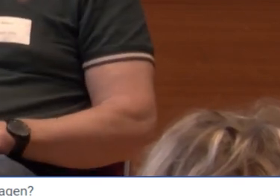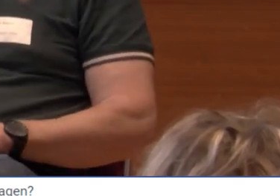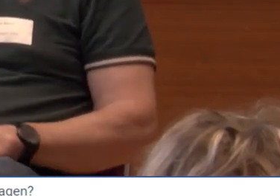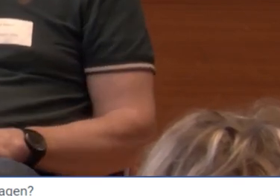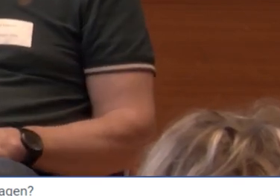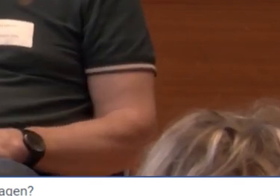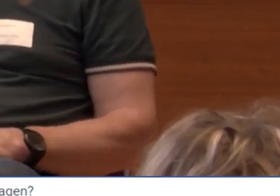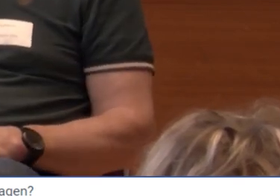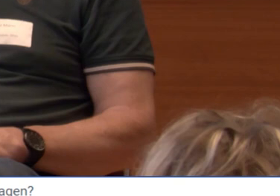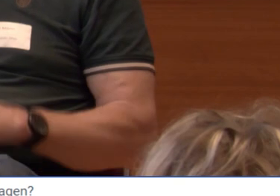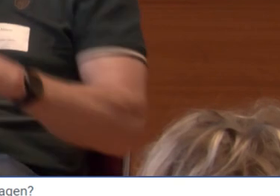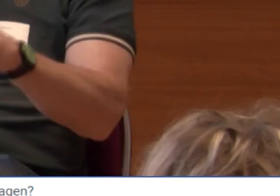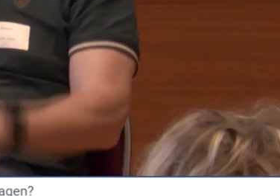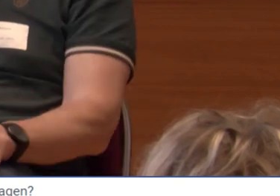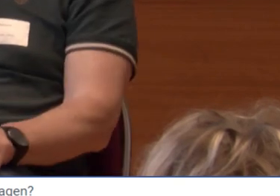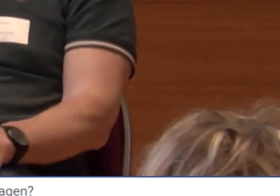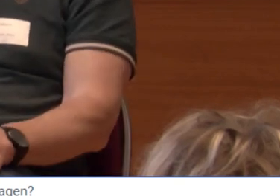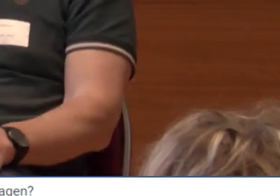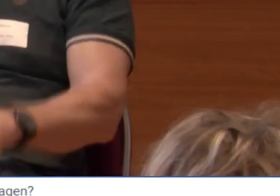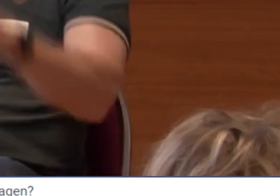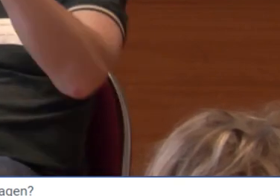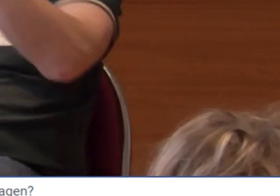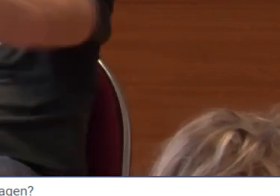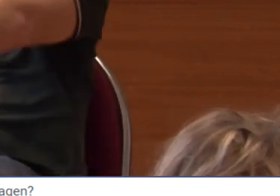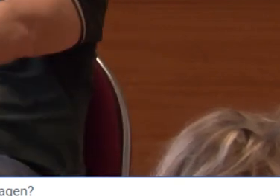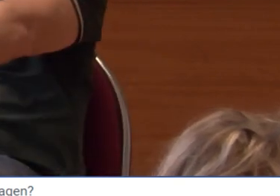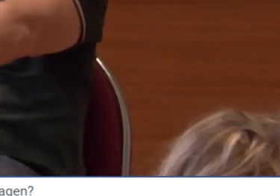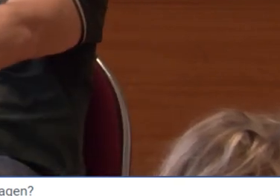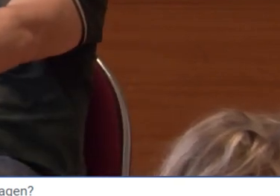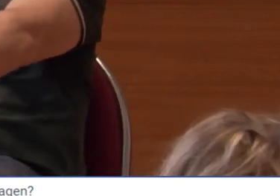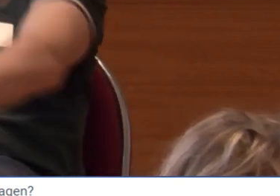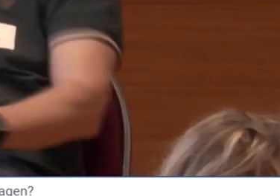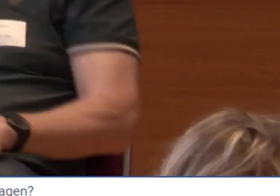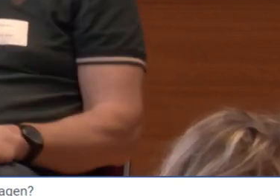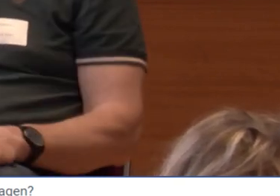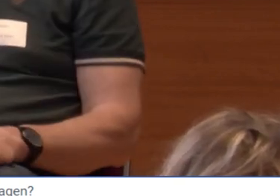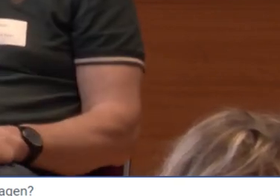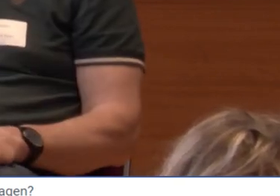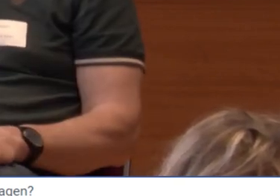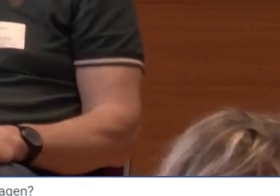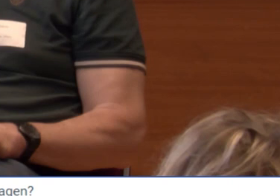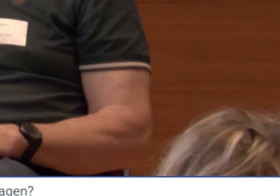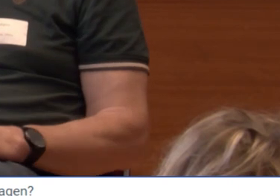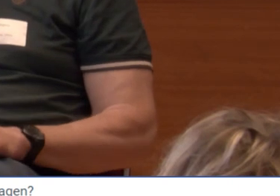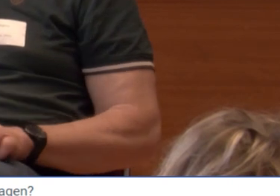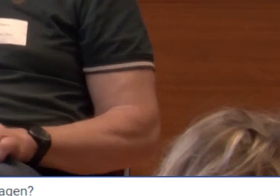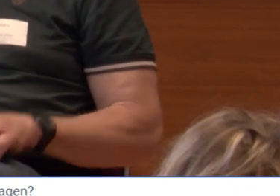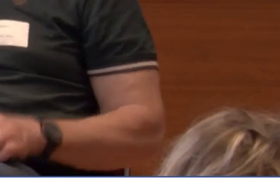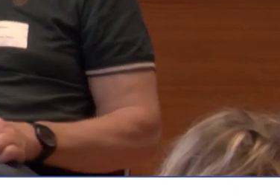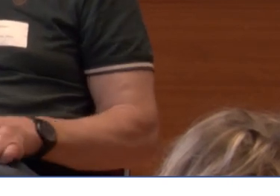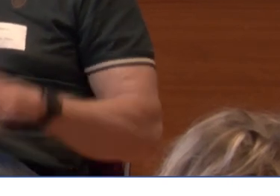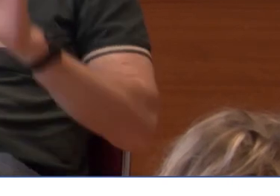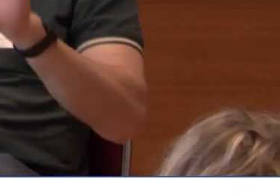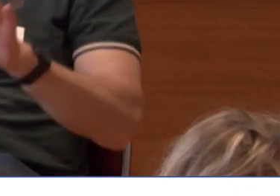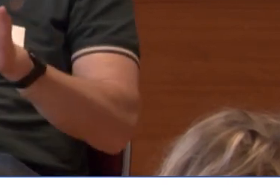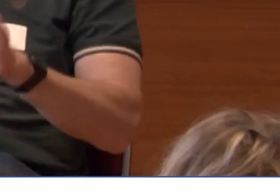aber sich das nicht immer klar macht dort ist es gesetzlich geklärt sagen ich gehe Einträge zuerst an und der muss sich kümmern und wenn er das nicht